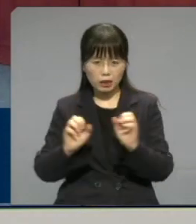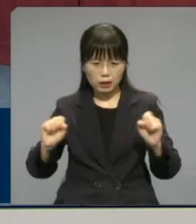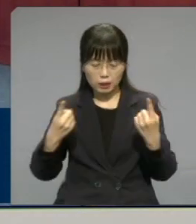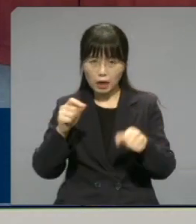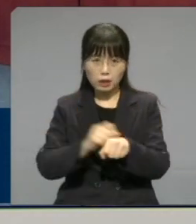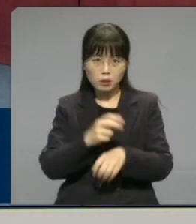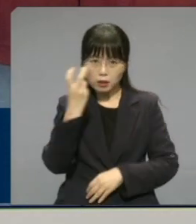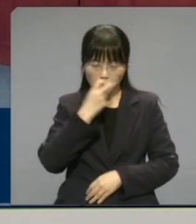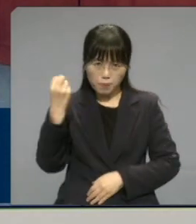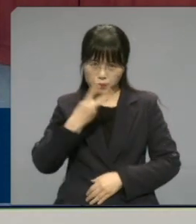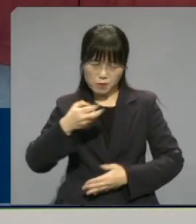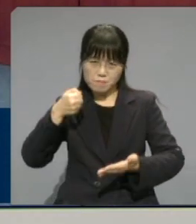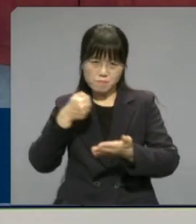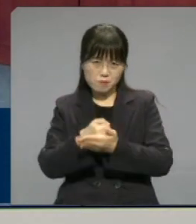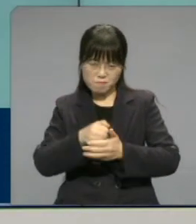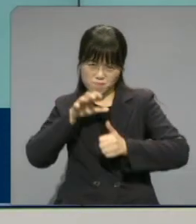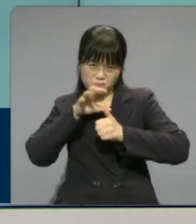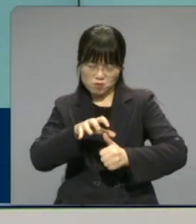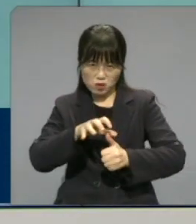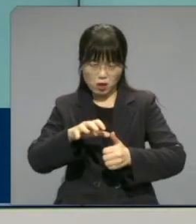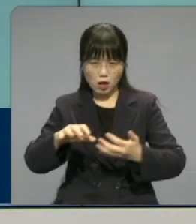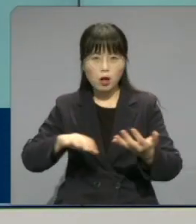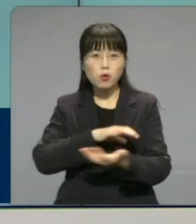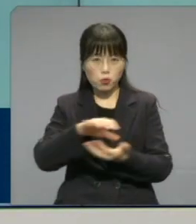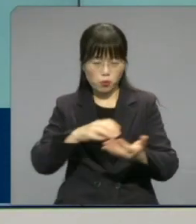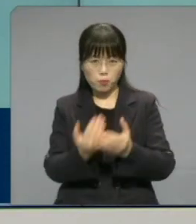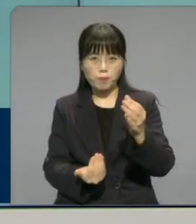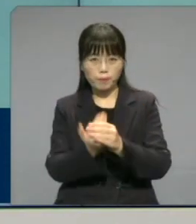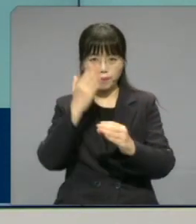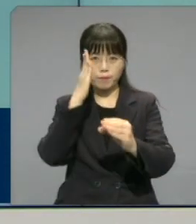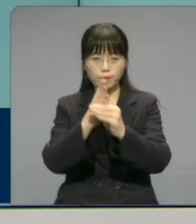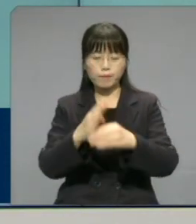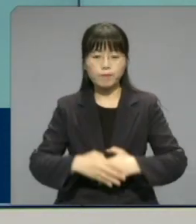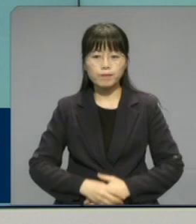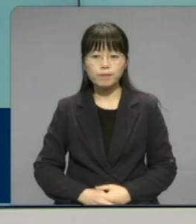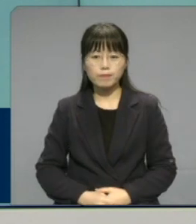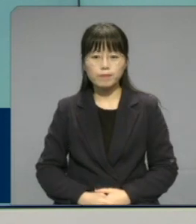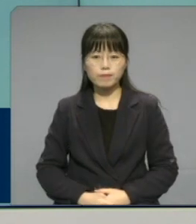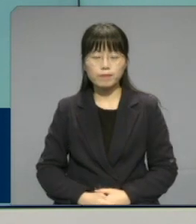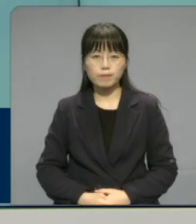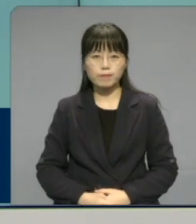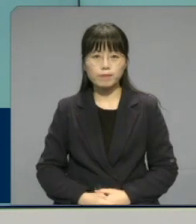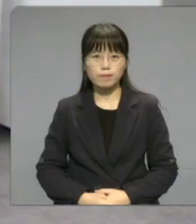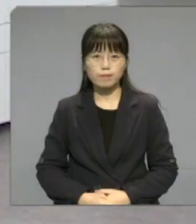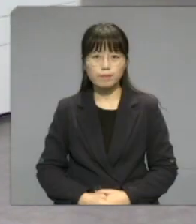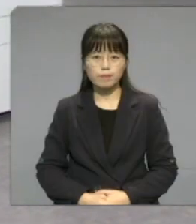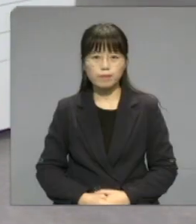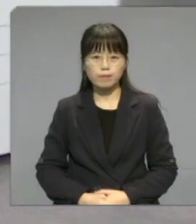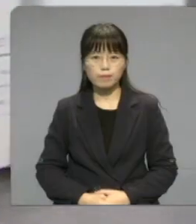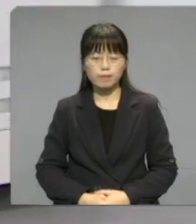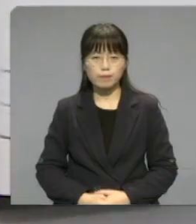쌍특검 재의결을 압박하며 분란의 틈새를 파고들었습니다. 첫 소식 배혜수 기자입니다.